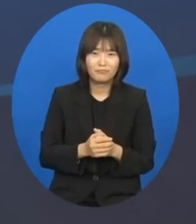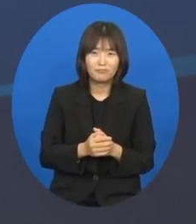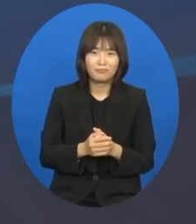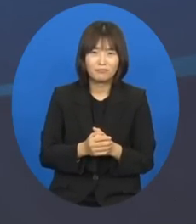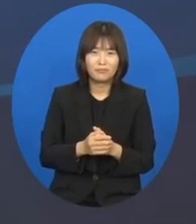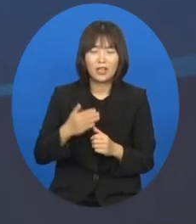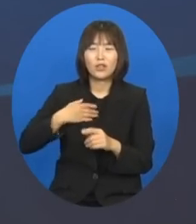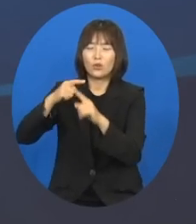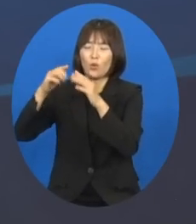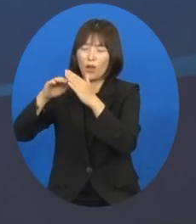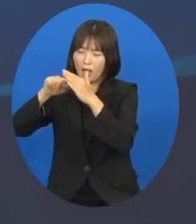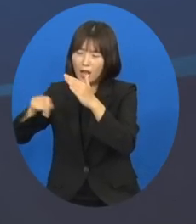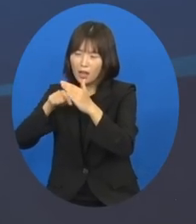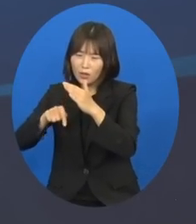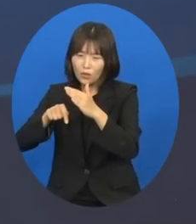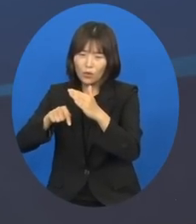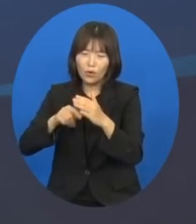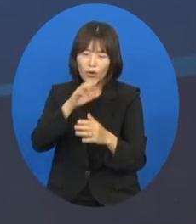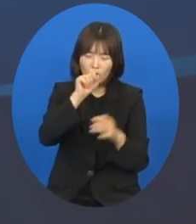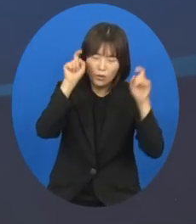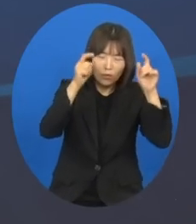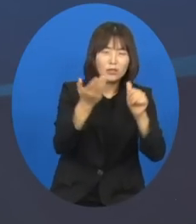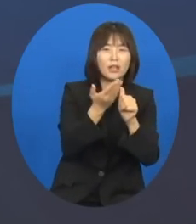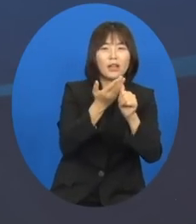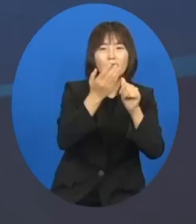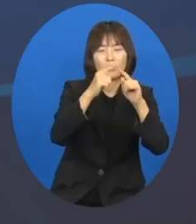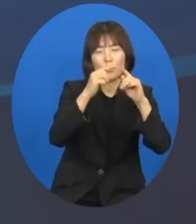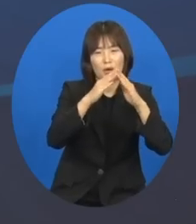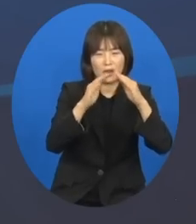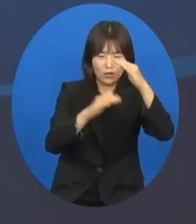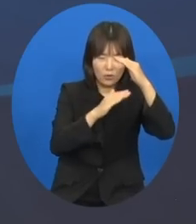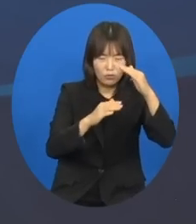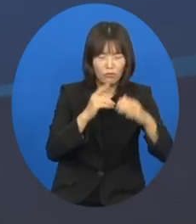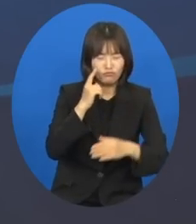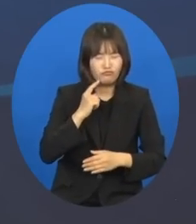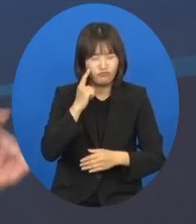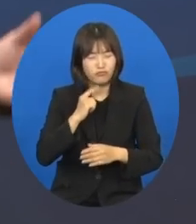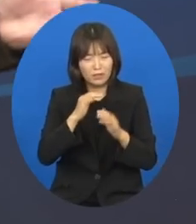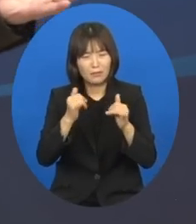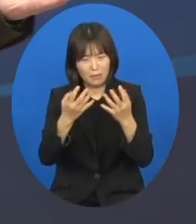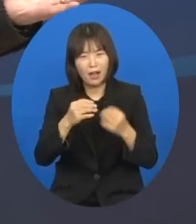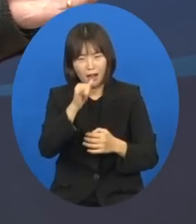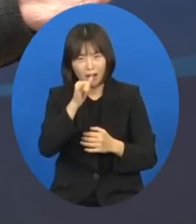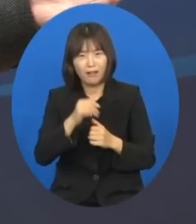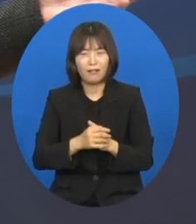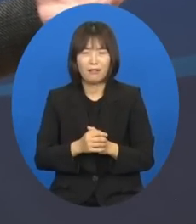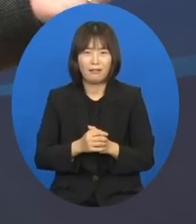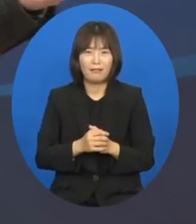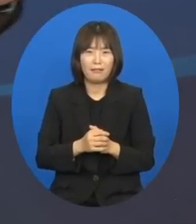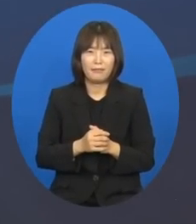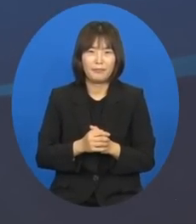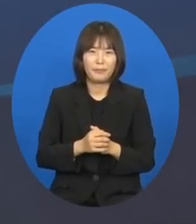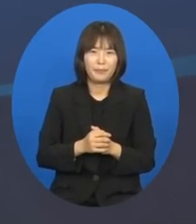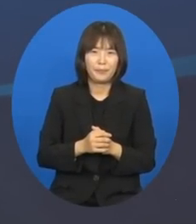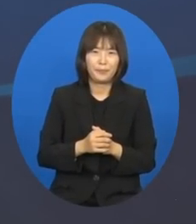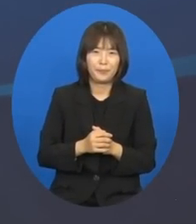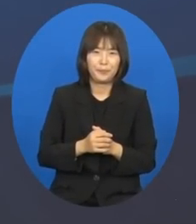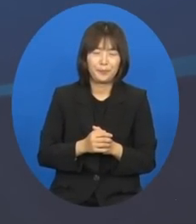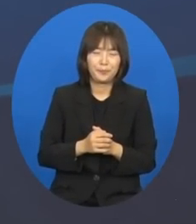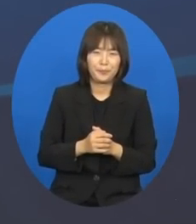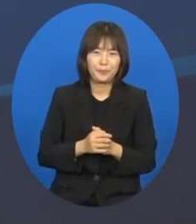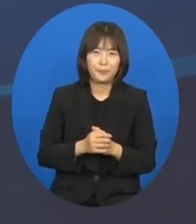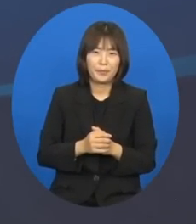생각을 합니다 그런데 여러분의 현장에 있잖아요 매번 받았던 이미 주신 은혜